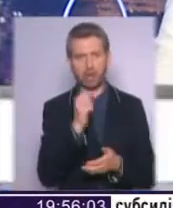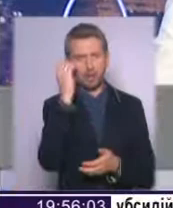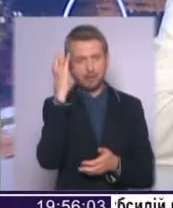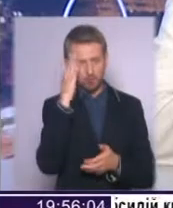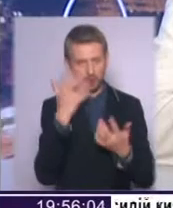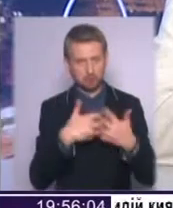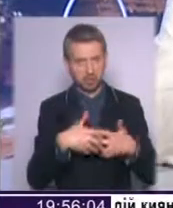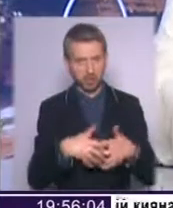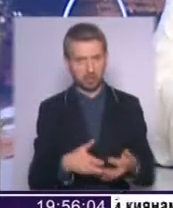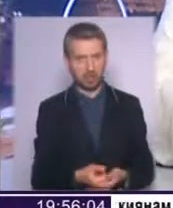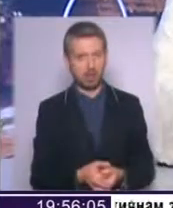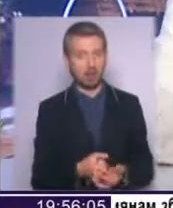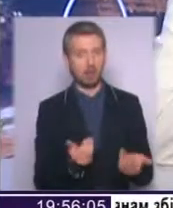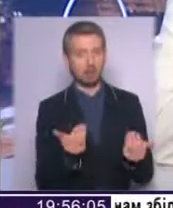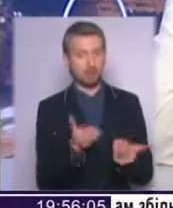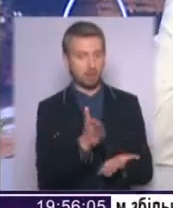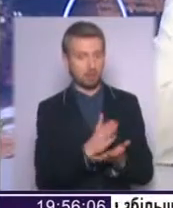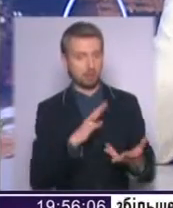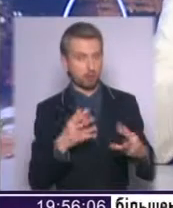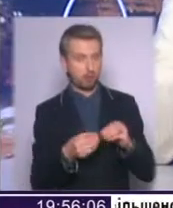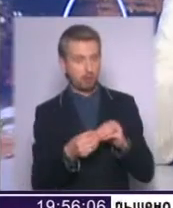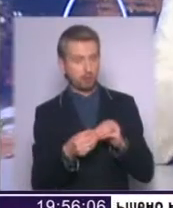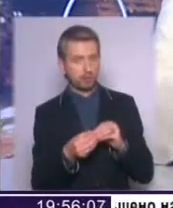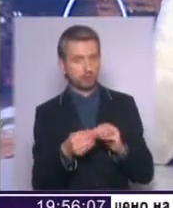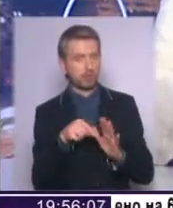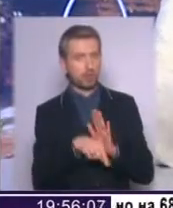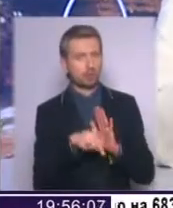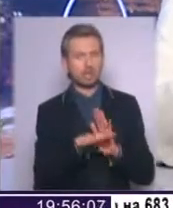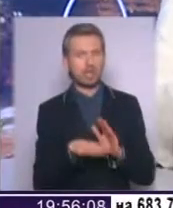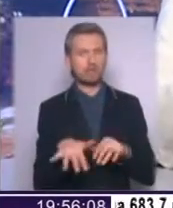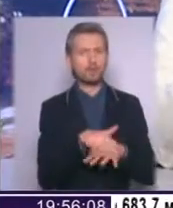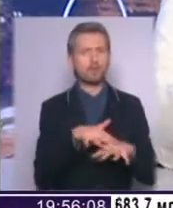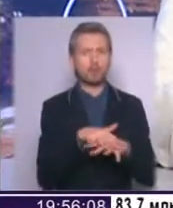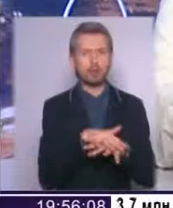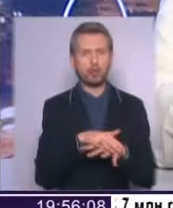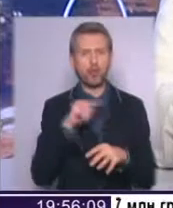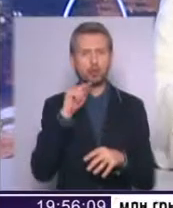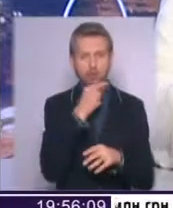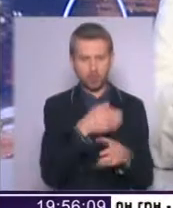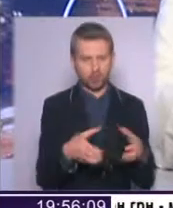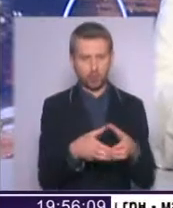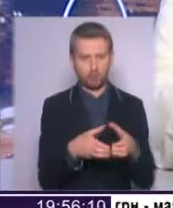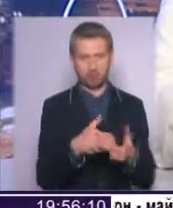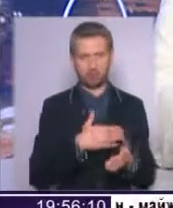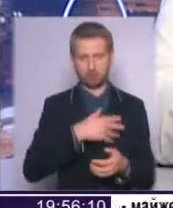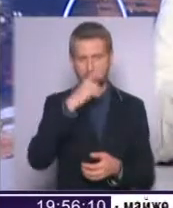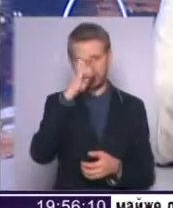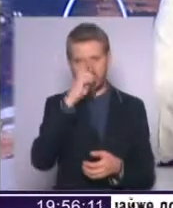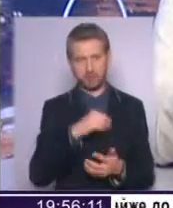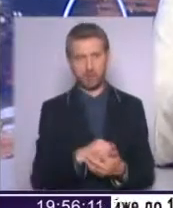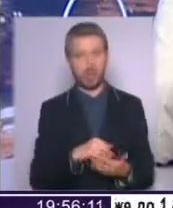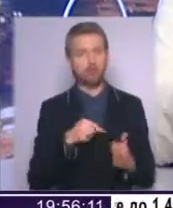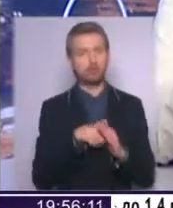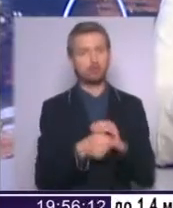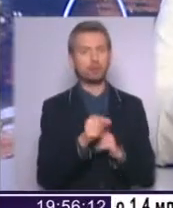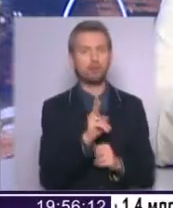приладах, станках. А тепер ми маємо результати. Суть не в суспільно-економічній формації нашої держави. Суть в тому, хто є